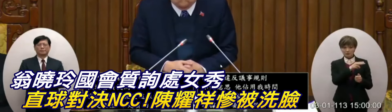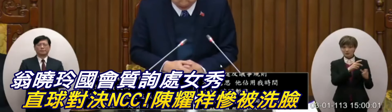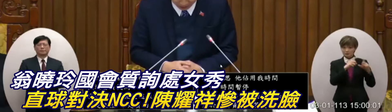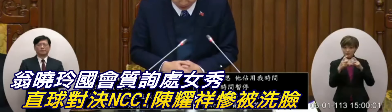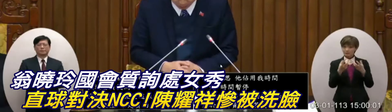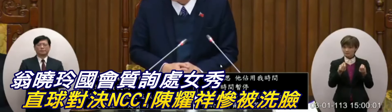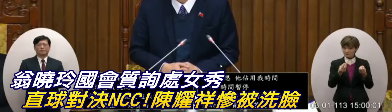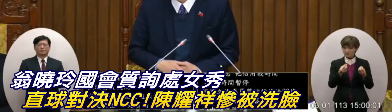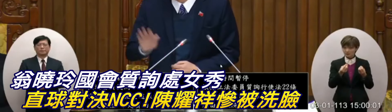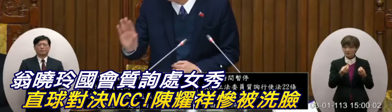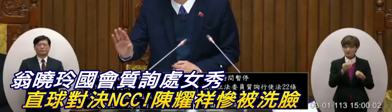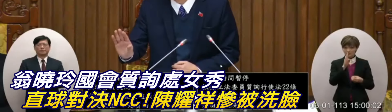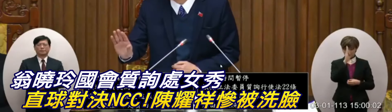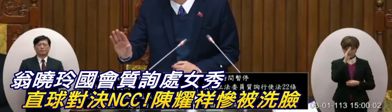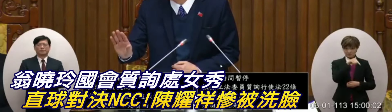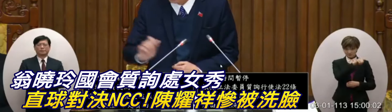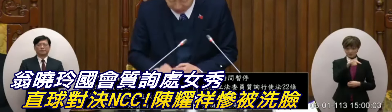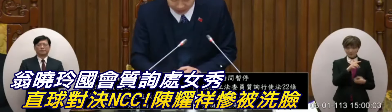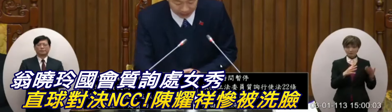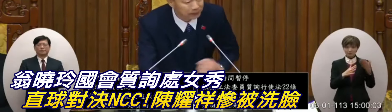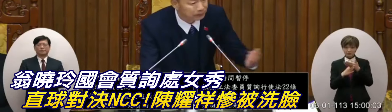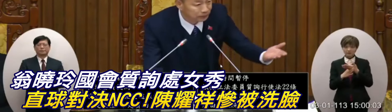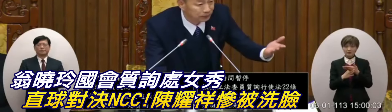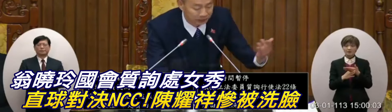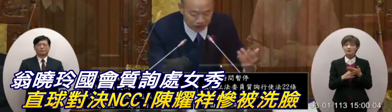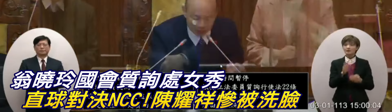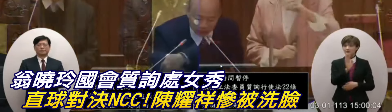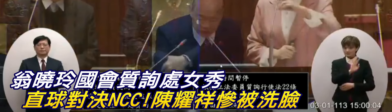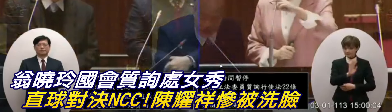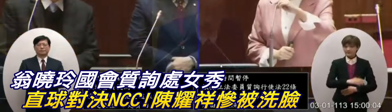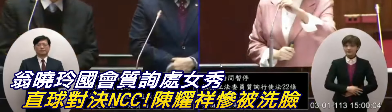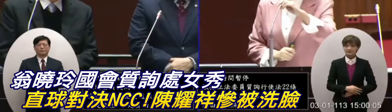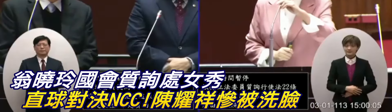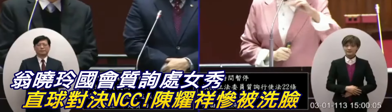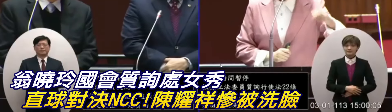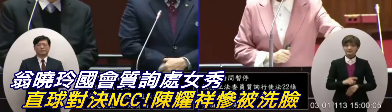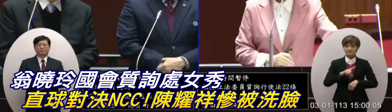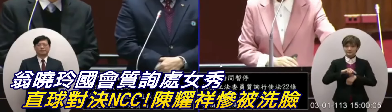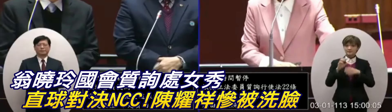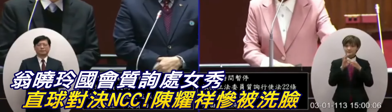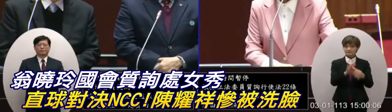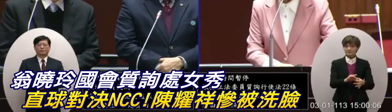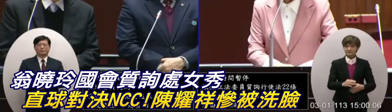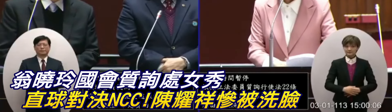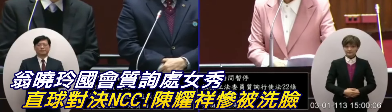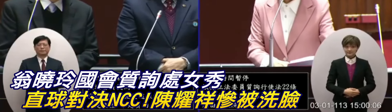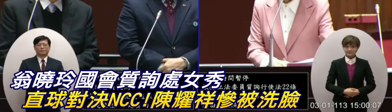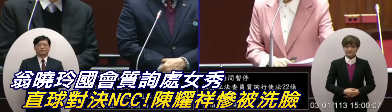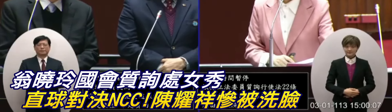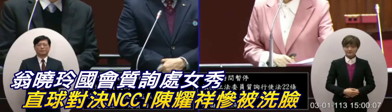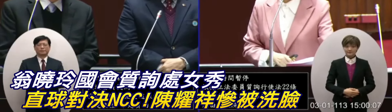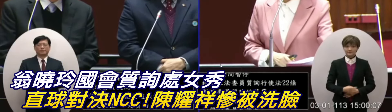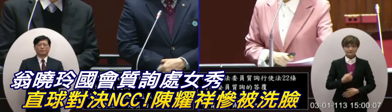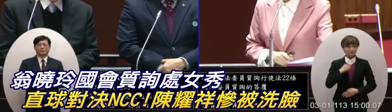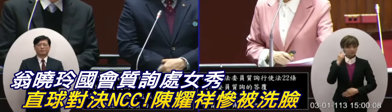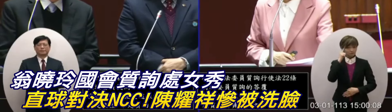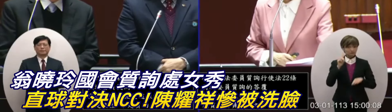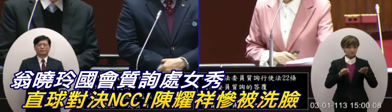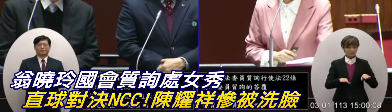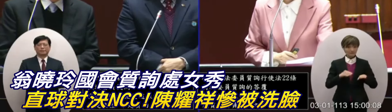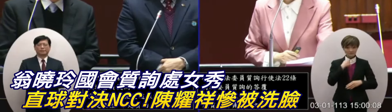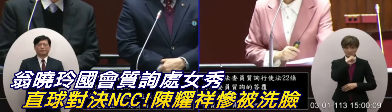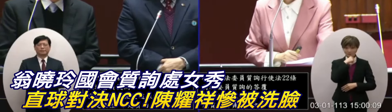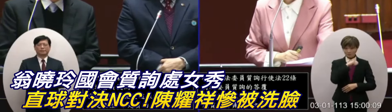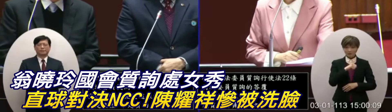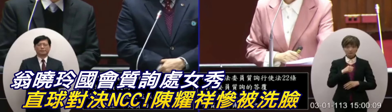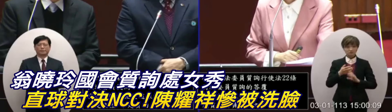定，敬请部会首长不要抢答。谢谢。请继续，时间继续。 好，那么我认为现在台湾媒体环